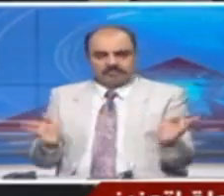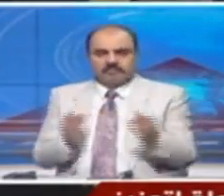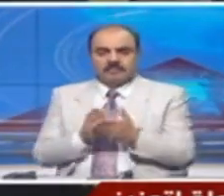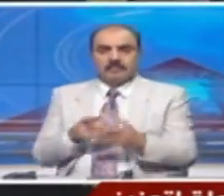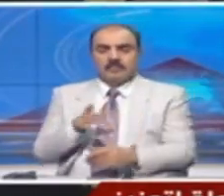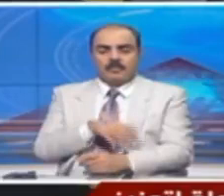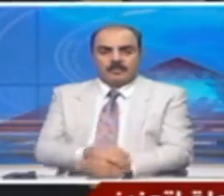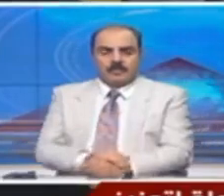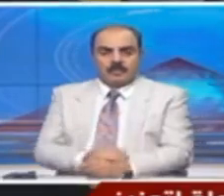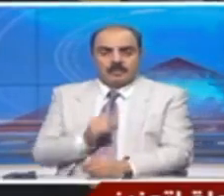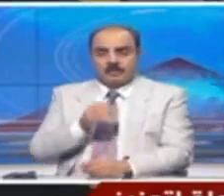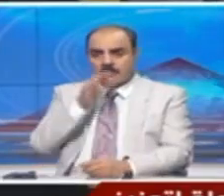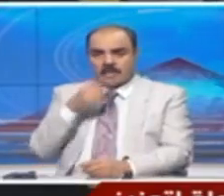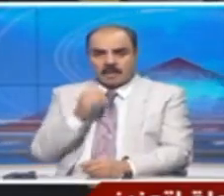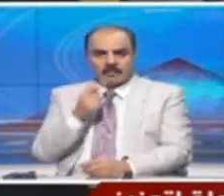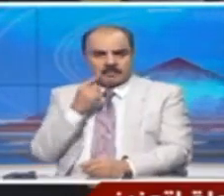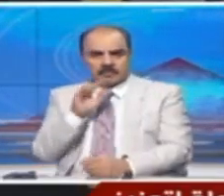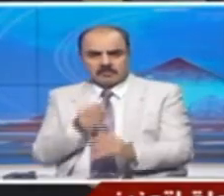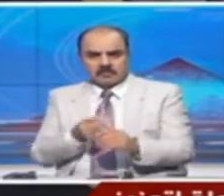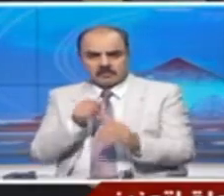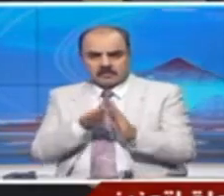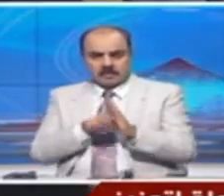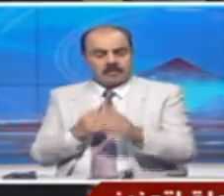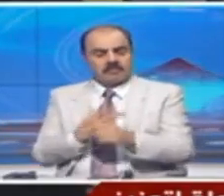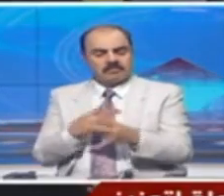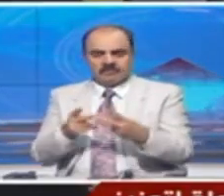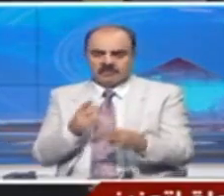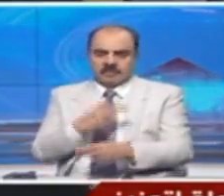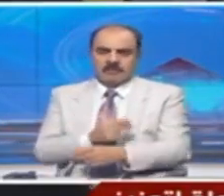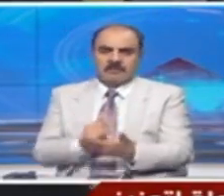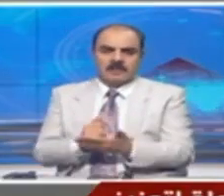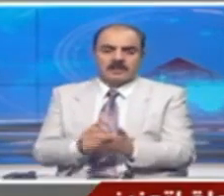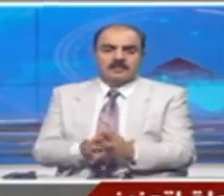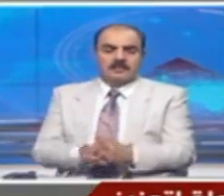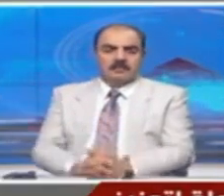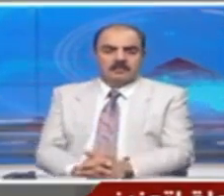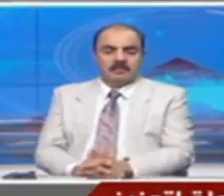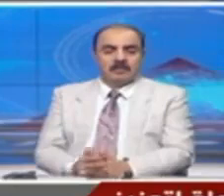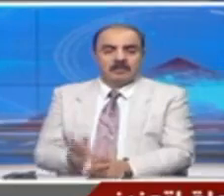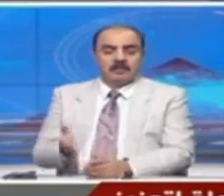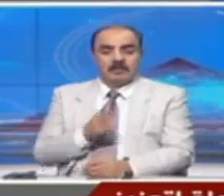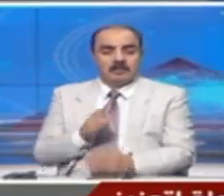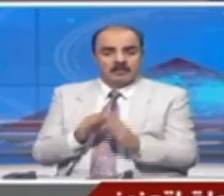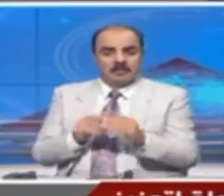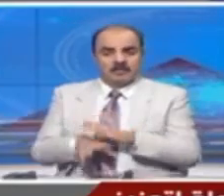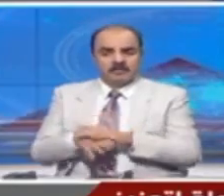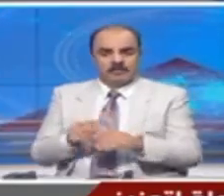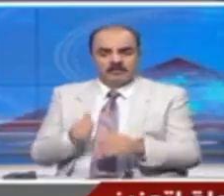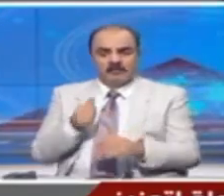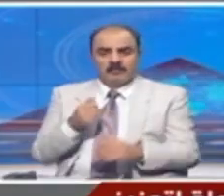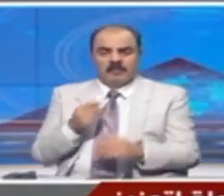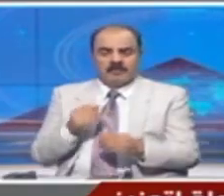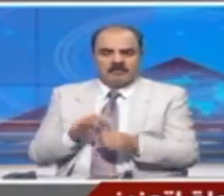وأيضا من ينطبق عليهم أيضا شروط تلقي اللقاح في المدارس. وبعد نجاح مصر في تخطي ثلاث